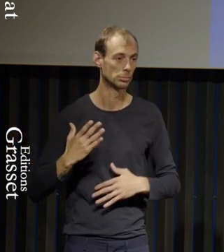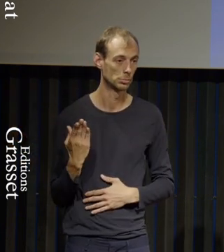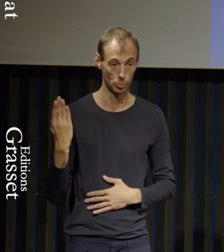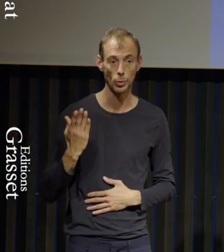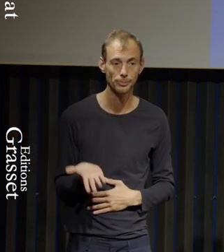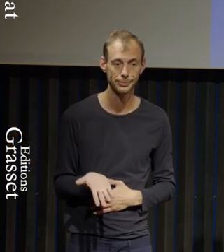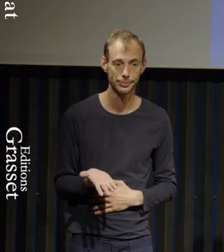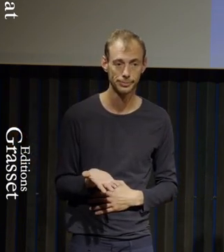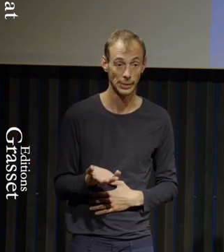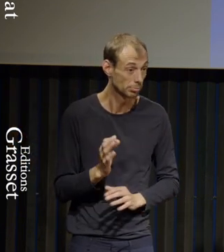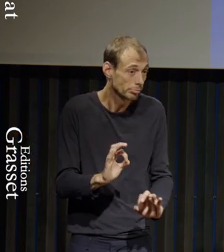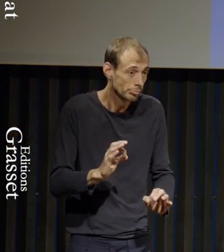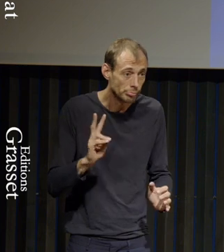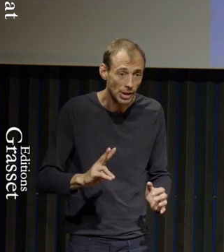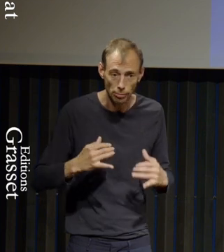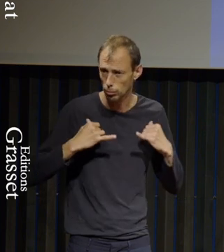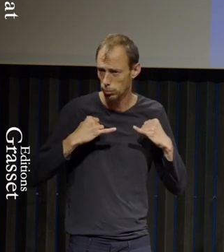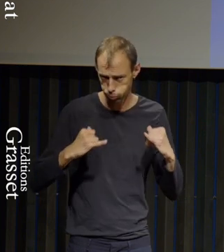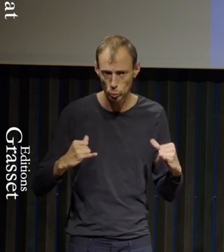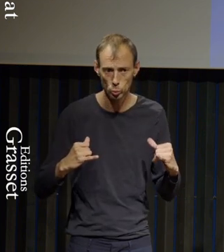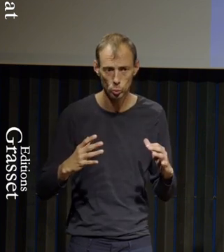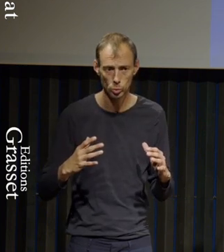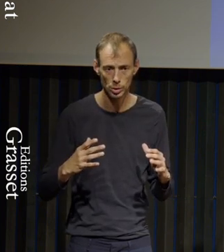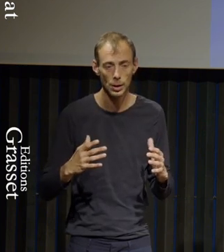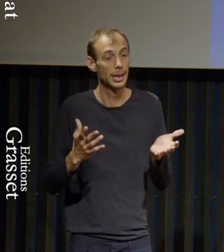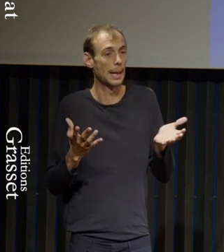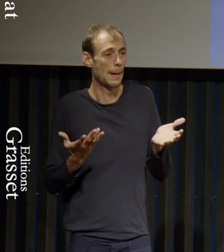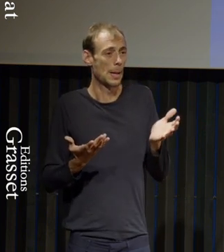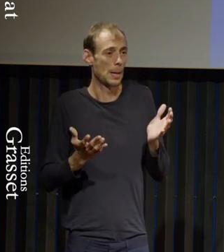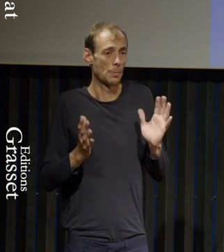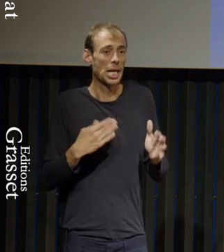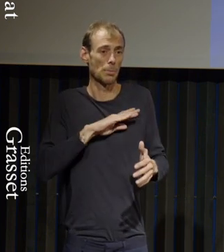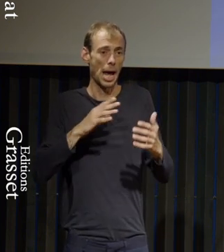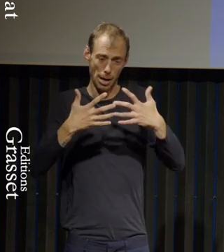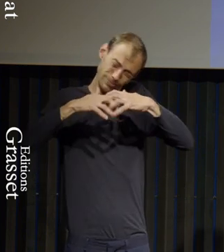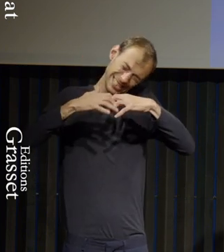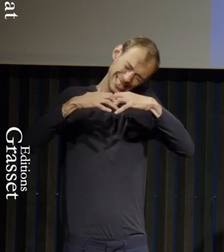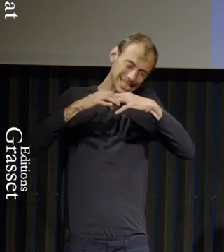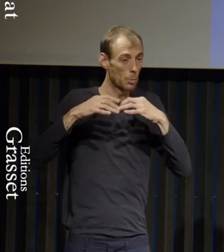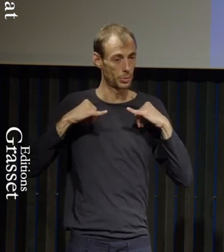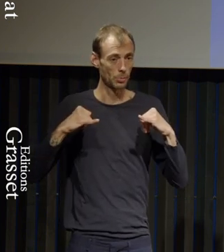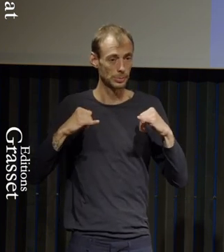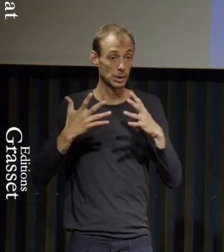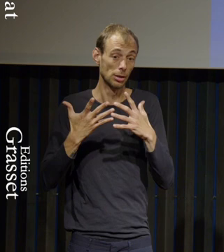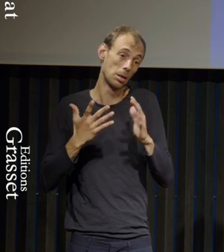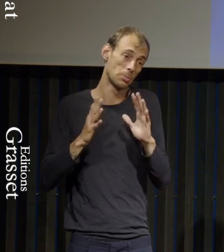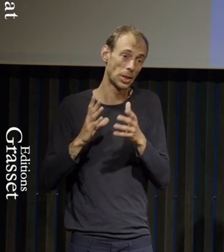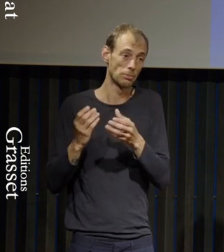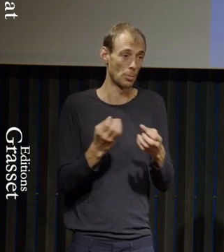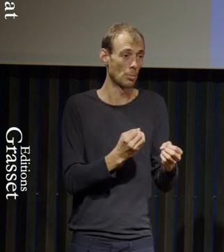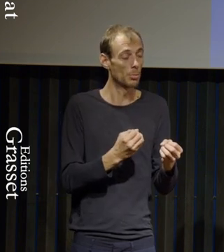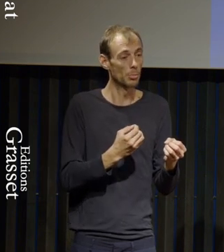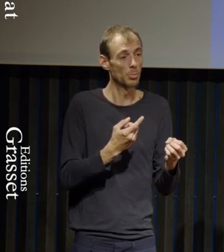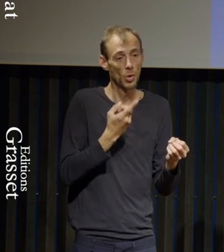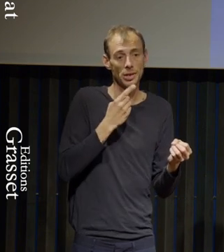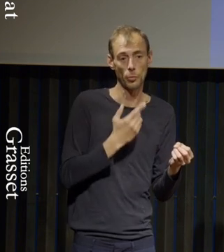Mais cette puissance, elle a peut-être un coût. Et c'est intéressant de noter que dans des travaux vraiment